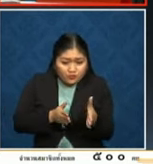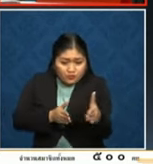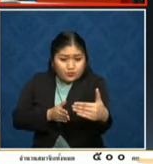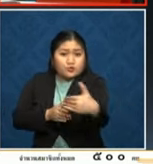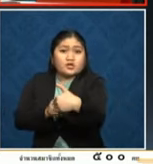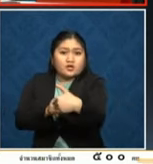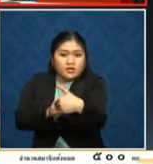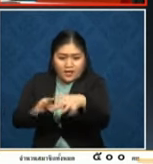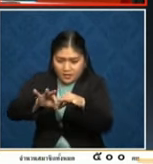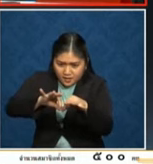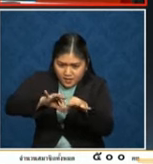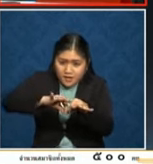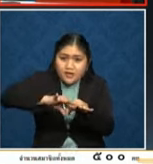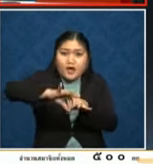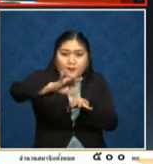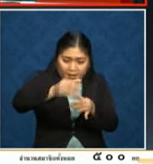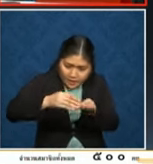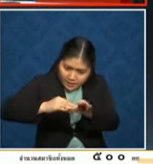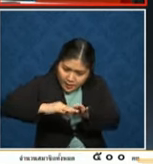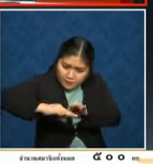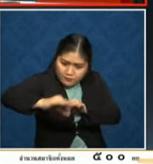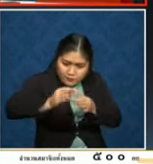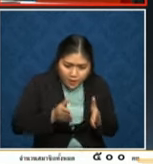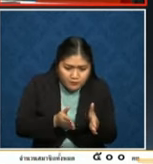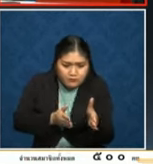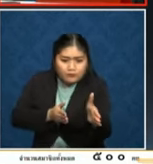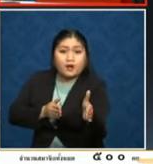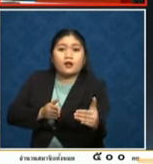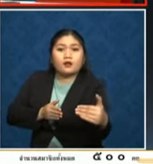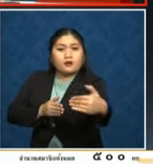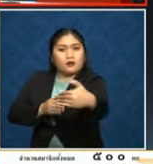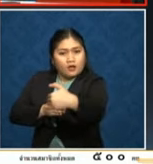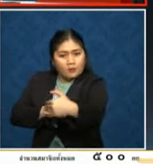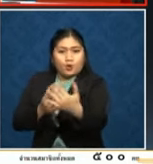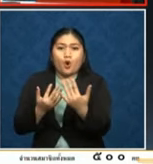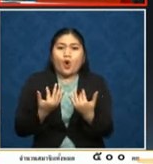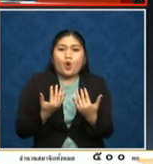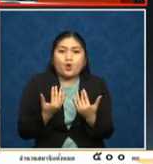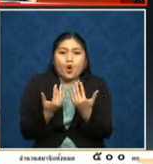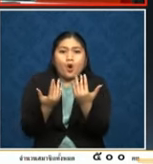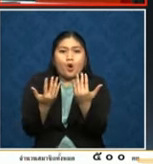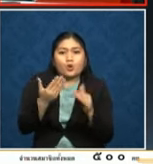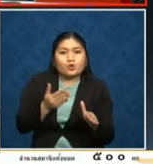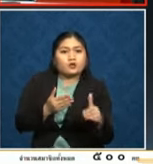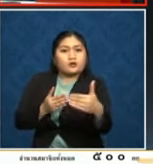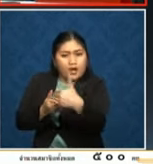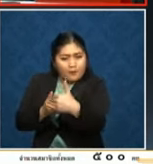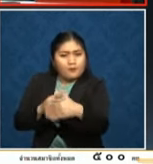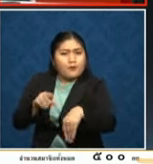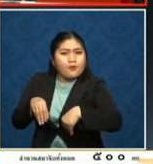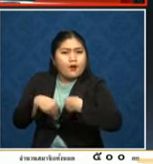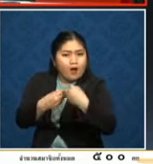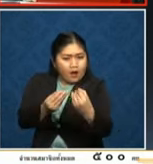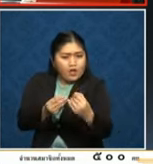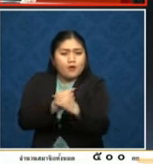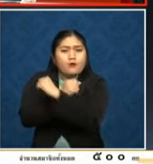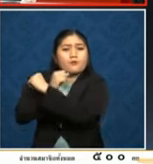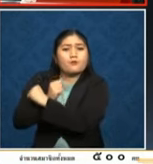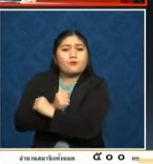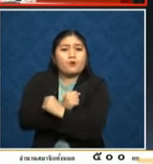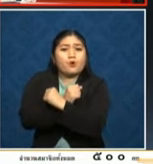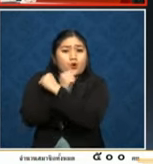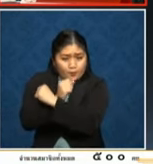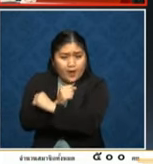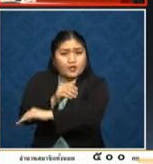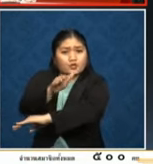แยกนะครับแล้วก็ทำจุดช่องรอกลับรถด้วยเพื่อความปลอดภัยของพี่น้องที่สัญจรบริเวณ